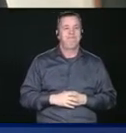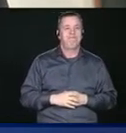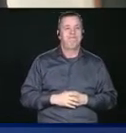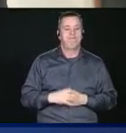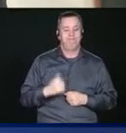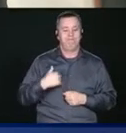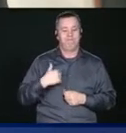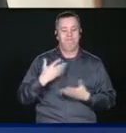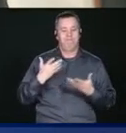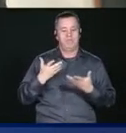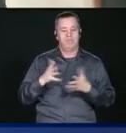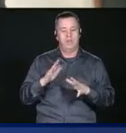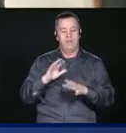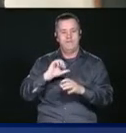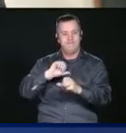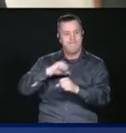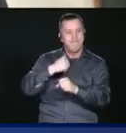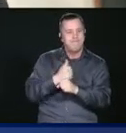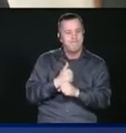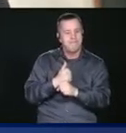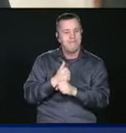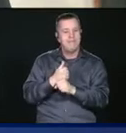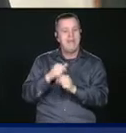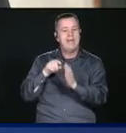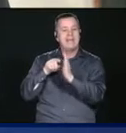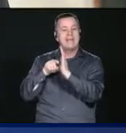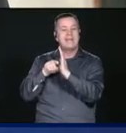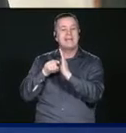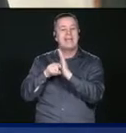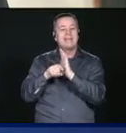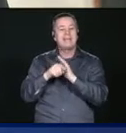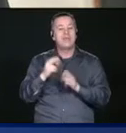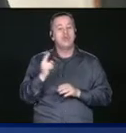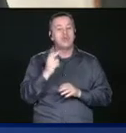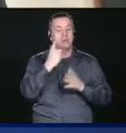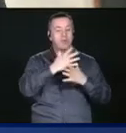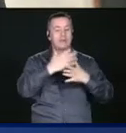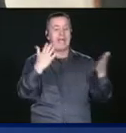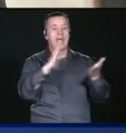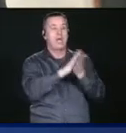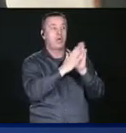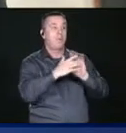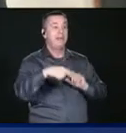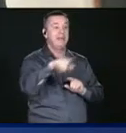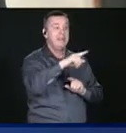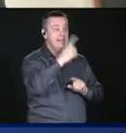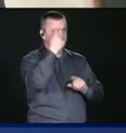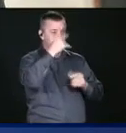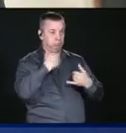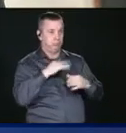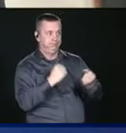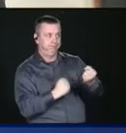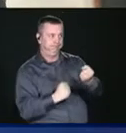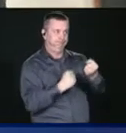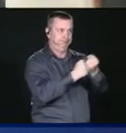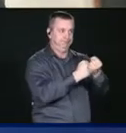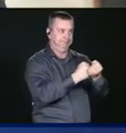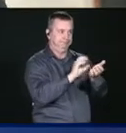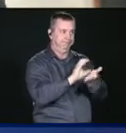une aide financière d'urgence très importante pour aider les entreprises avec donc des